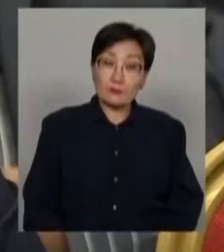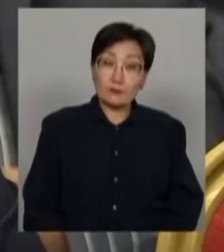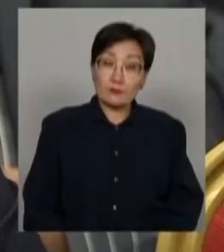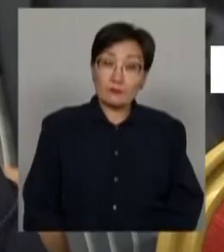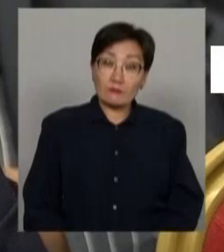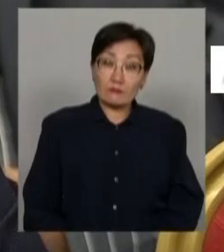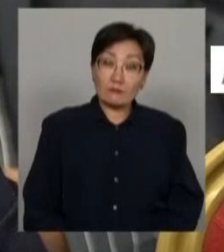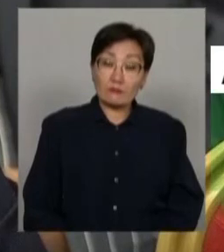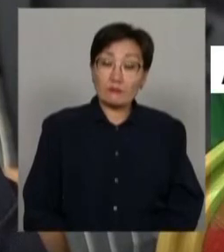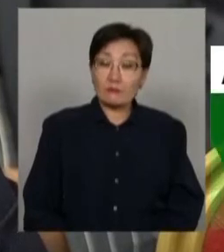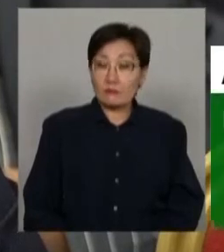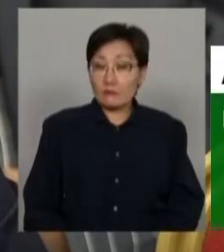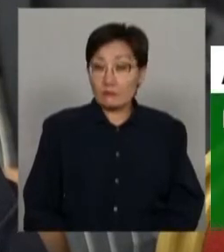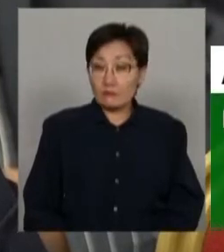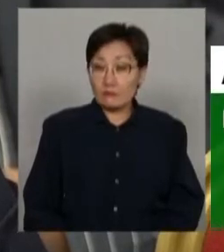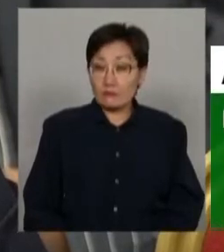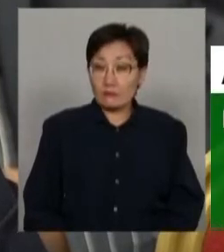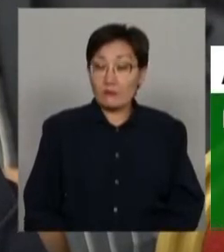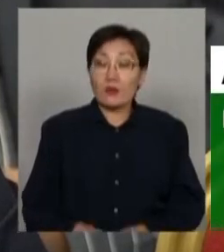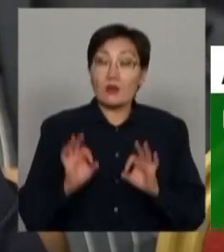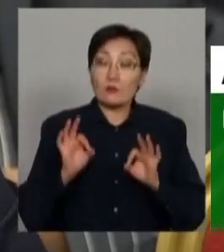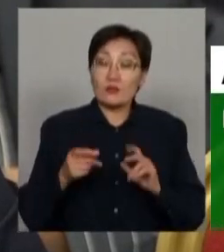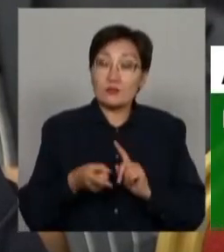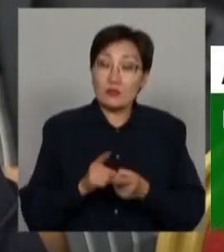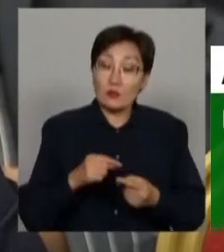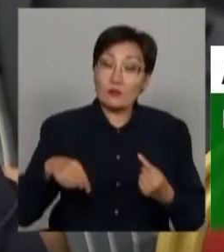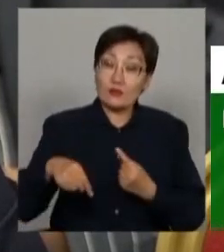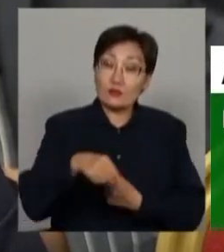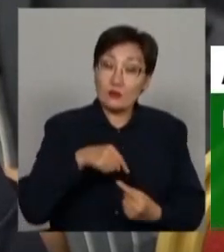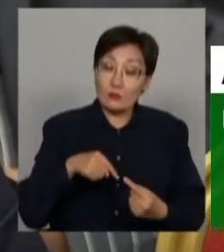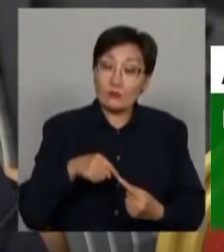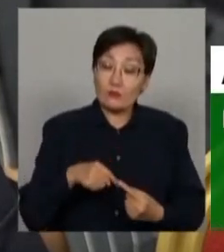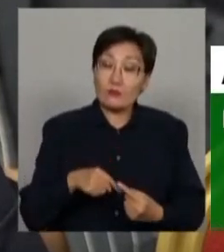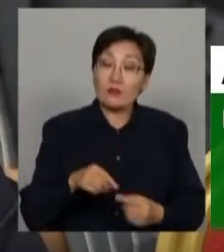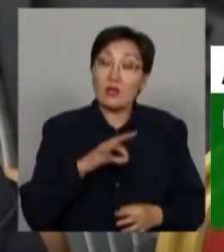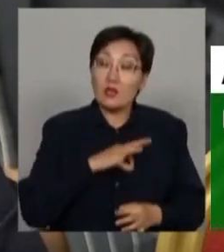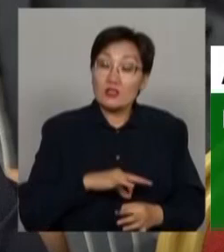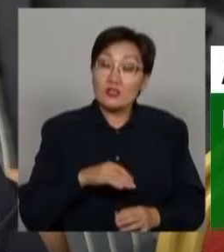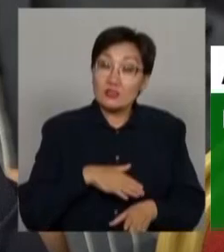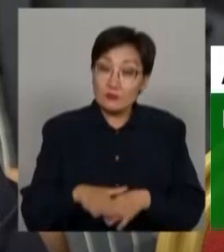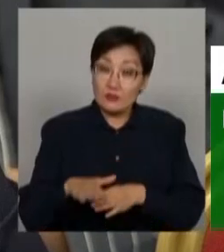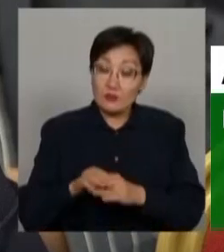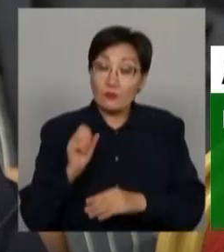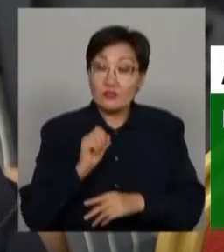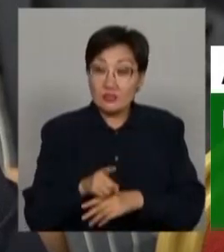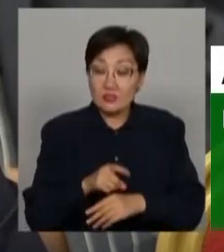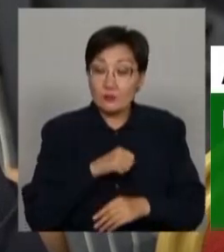Бизнес заинтересован в корректных, правильных реформах. Бизнес заинтересован в том, чтобы исполнение